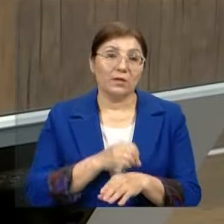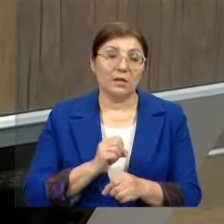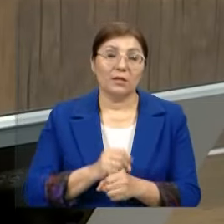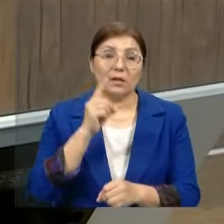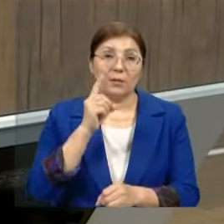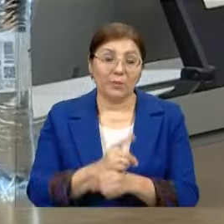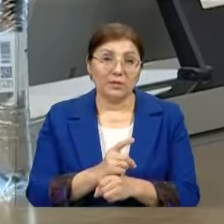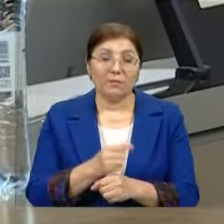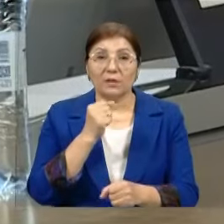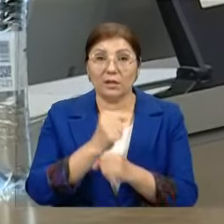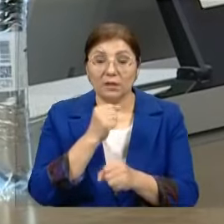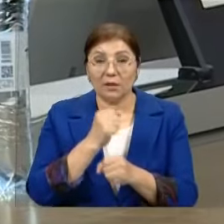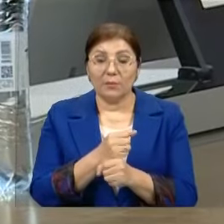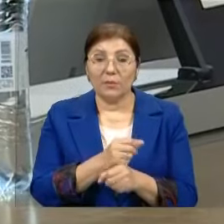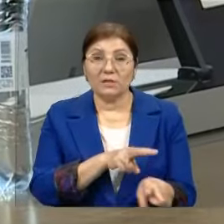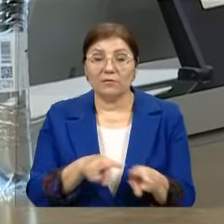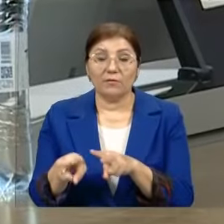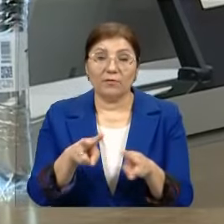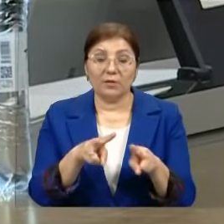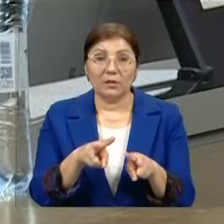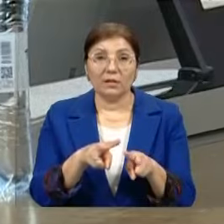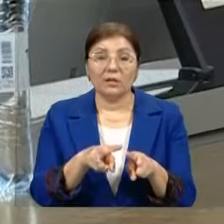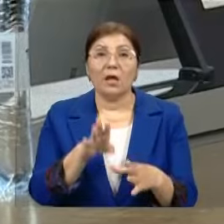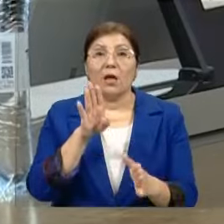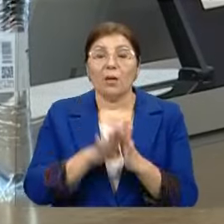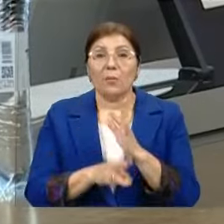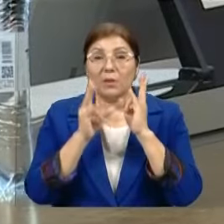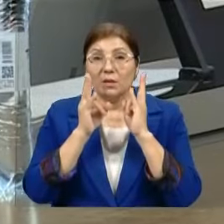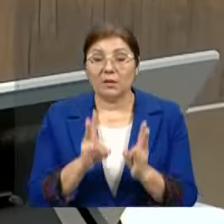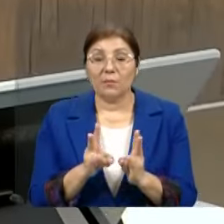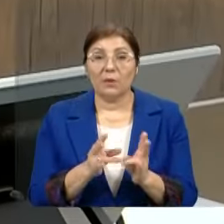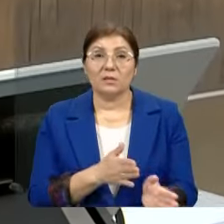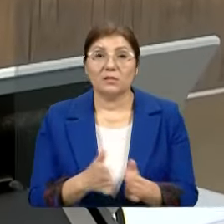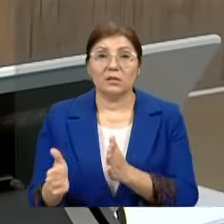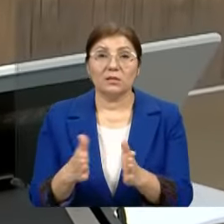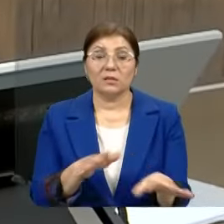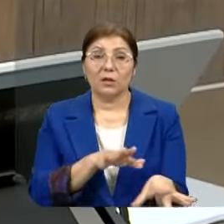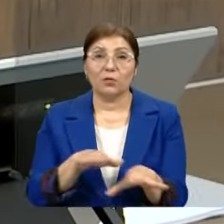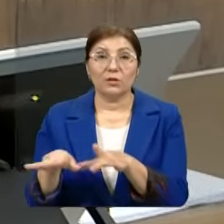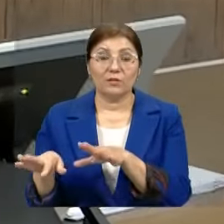завершить установку видеокамер, контролирующих безопасность дорожного движения.